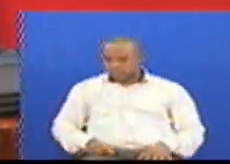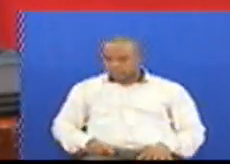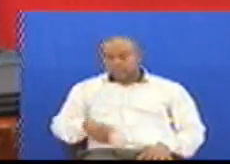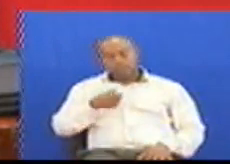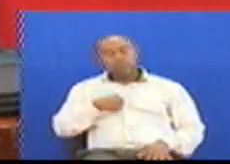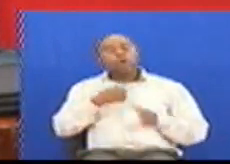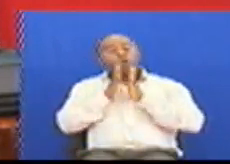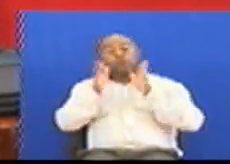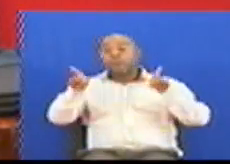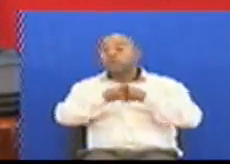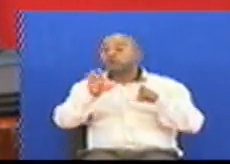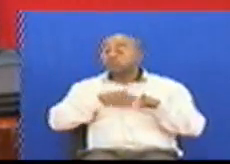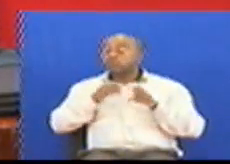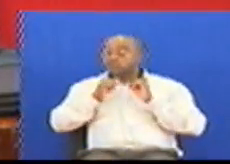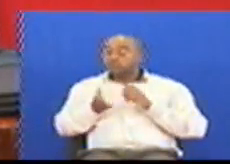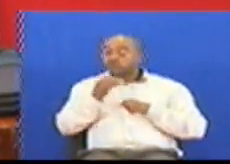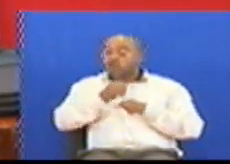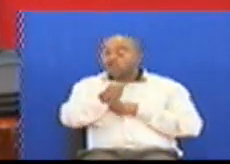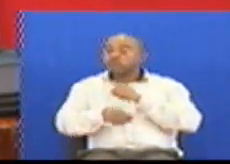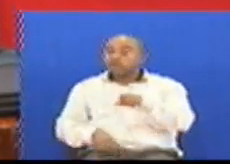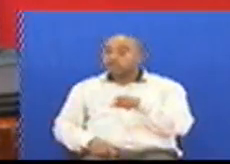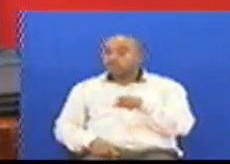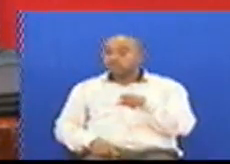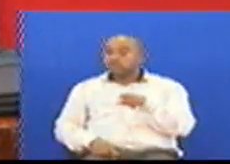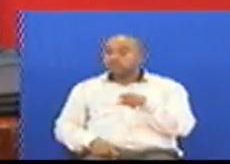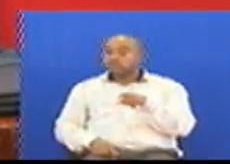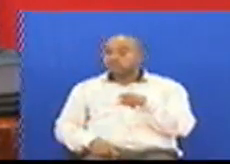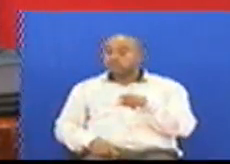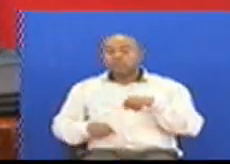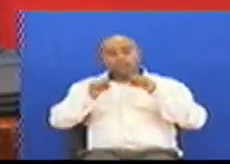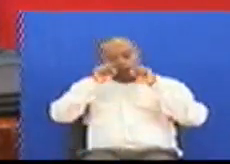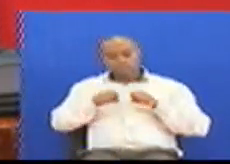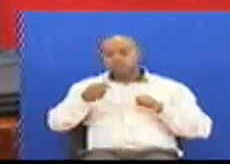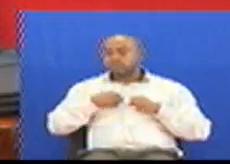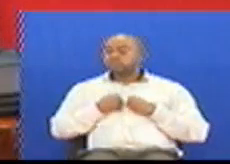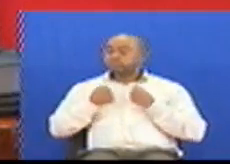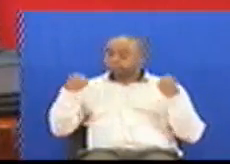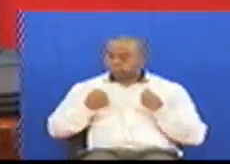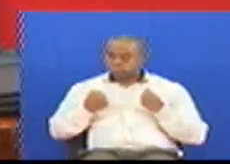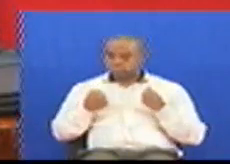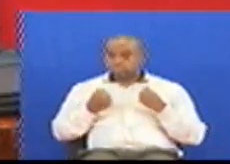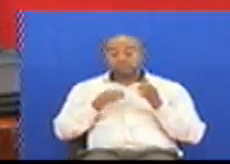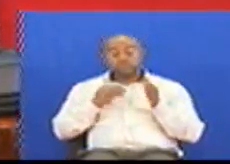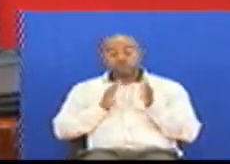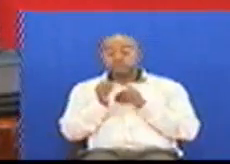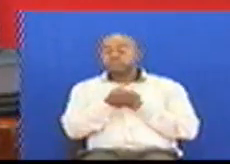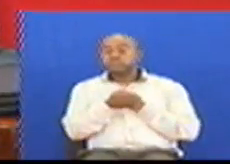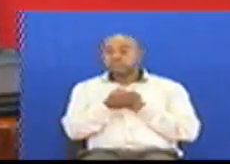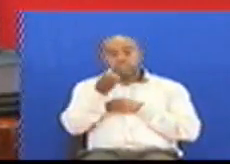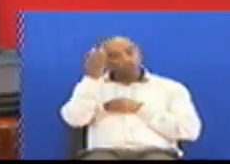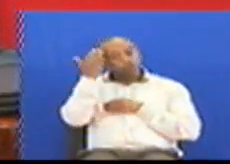Tanzania tuchukue hatua. Mungu pia anachukia ulegevu. Lazima tufanye bidii katika kujikinga katika gonjwa